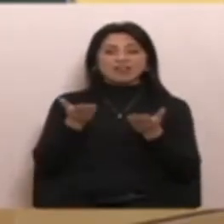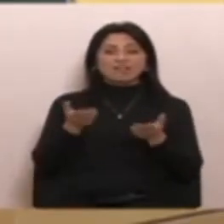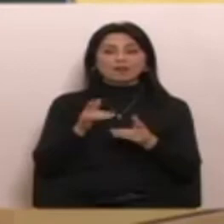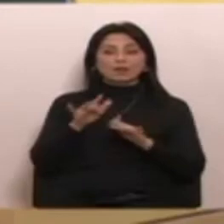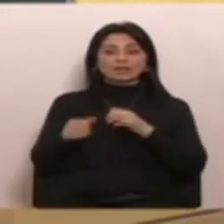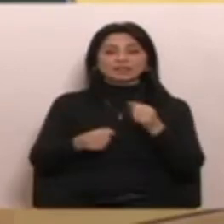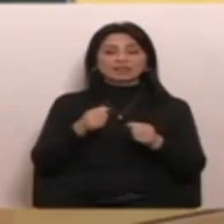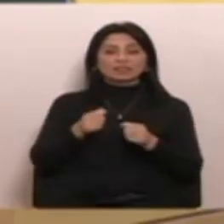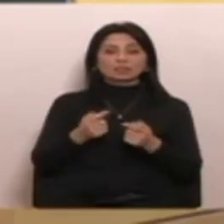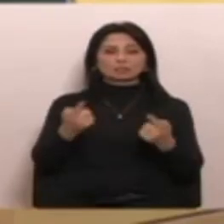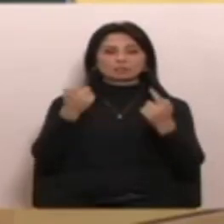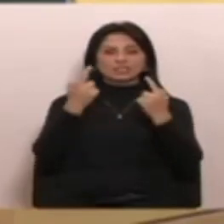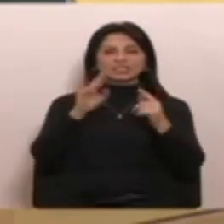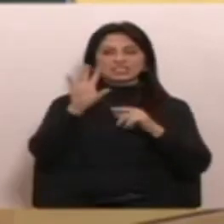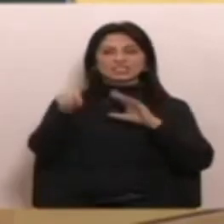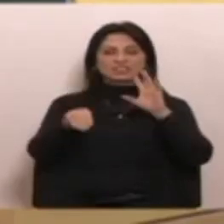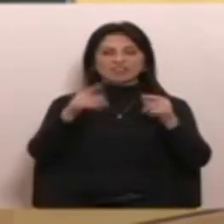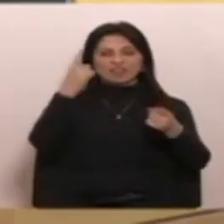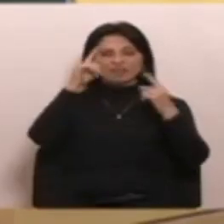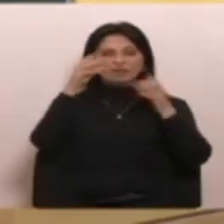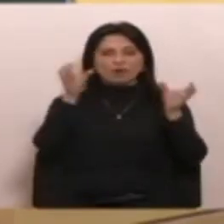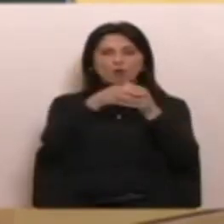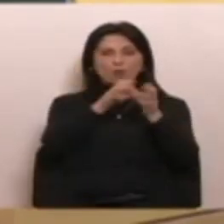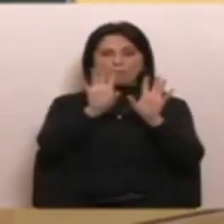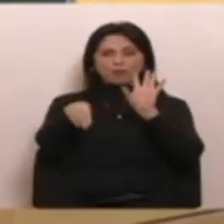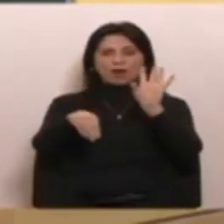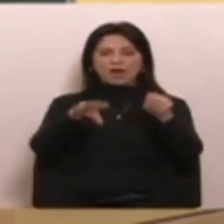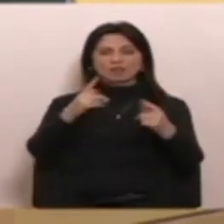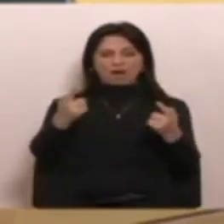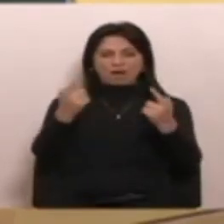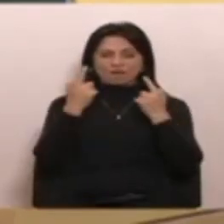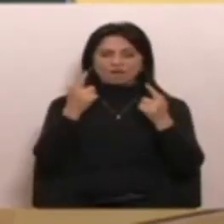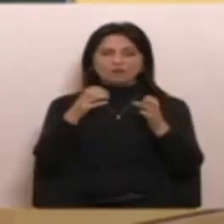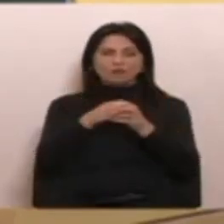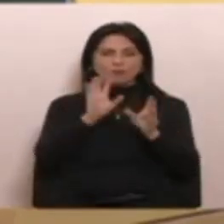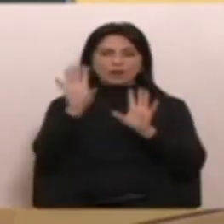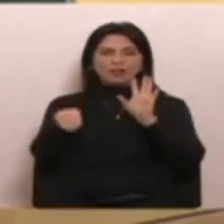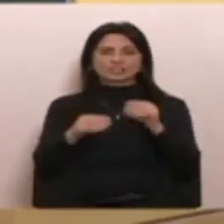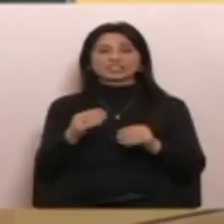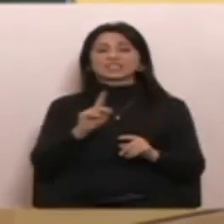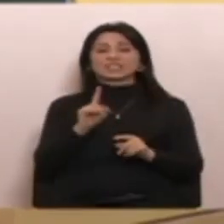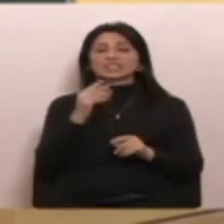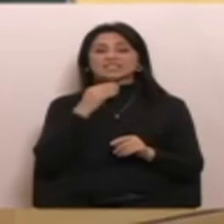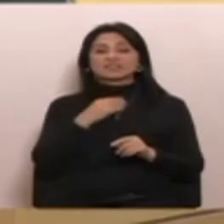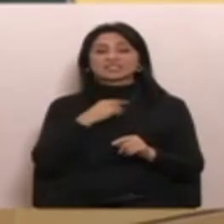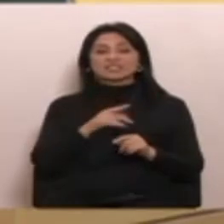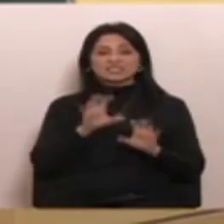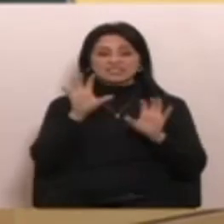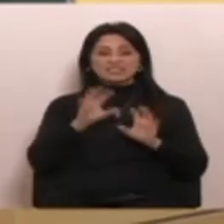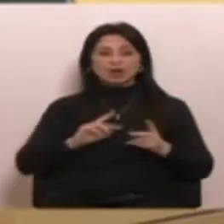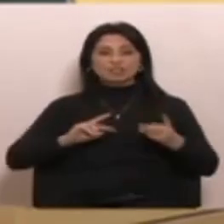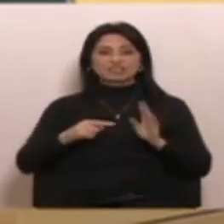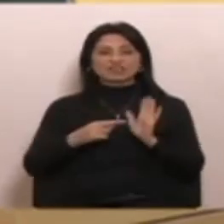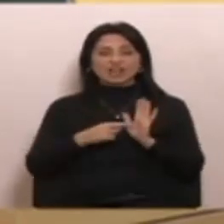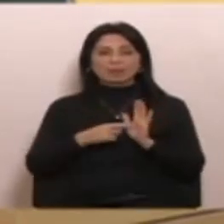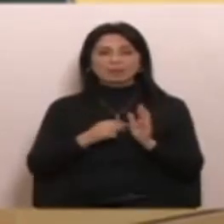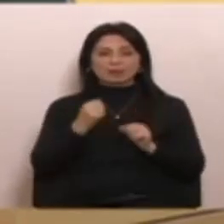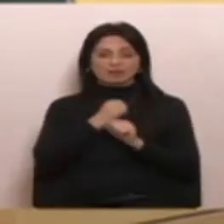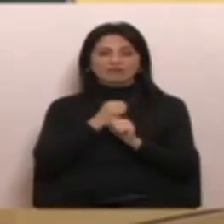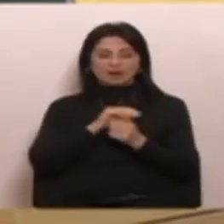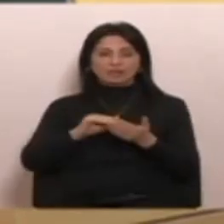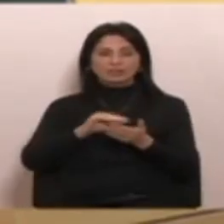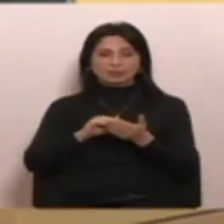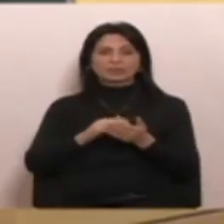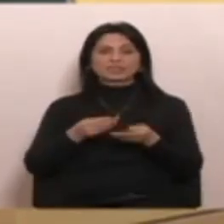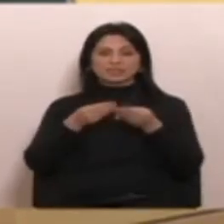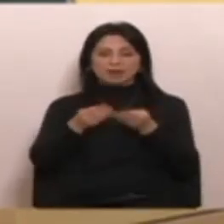დასაქმება უფრო მსხვილ ინოვაციურ კომპანიებში, გლობალურ კომპანიებში, რისთვისაც შესაბამის საკანონმდებლო ცვლილებებს ვამუშავებთ და